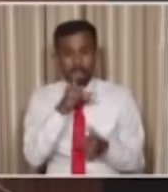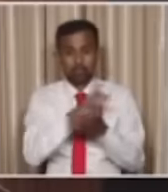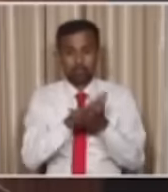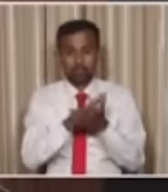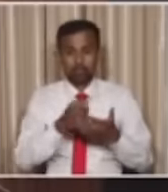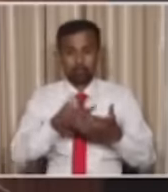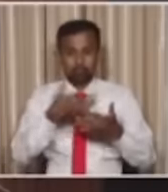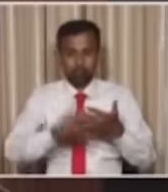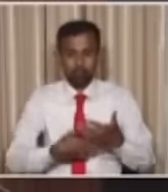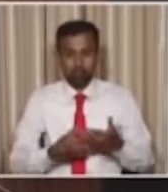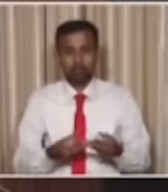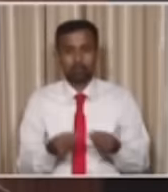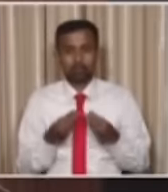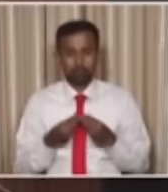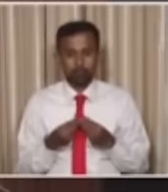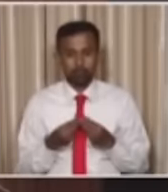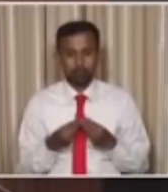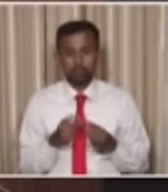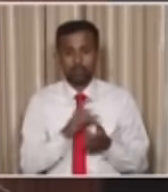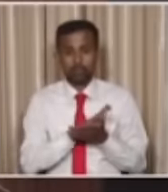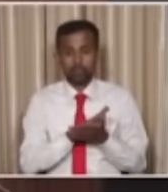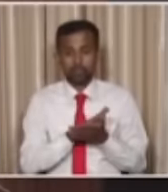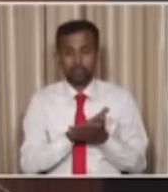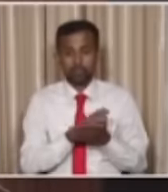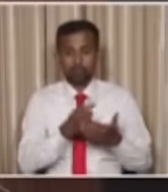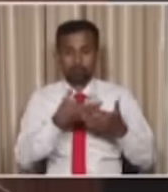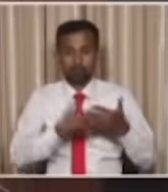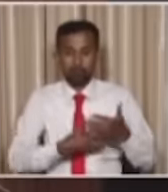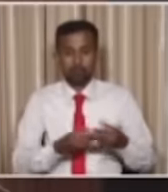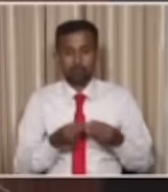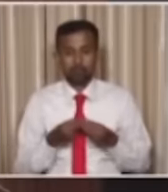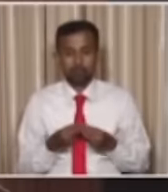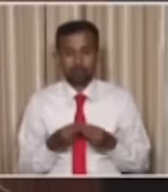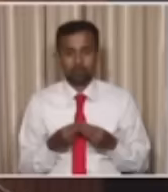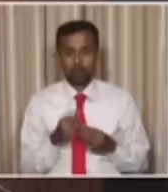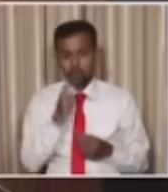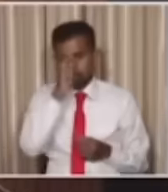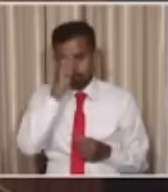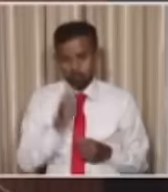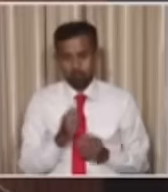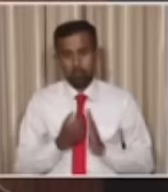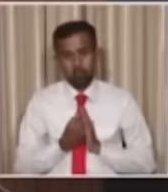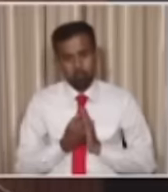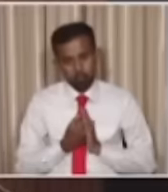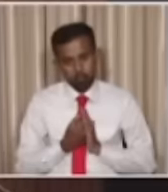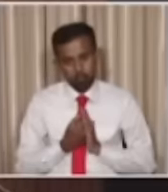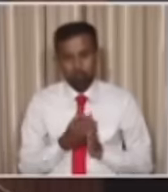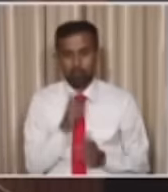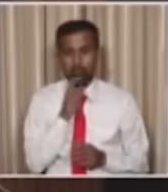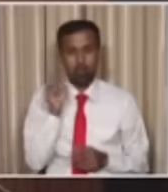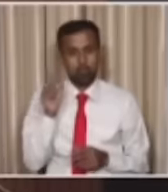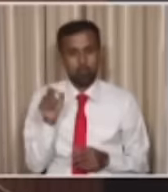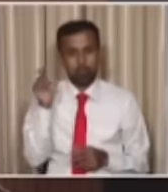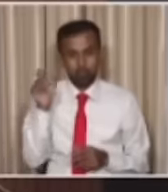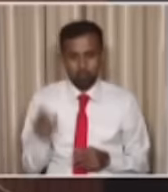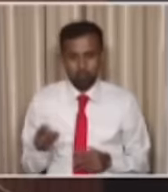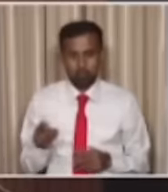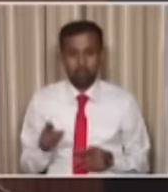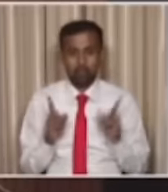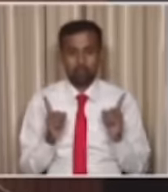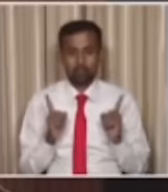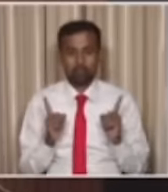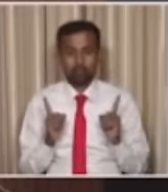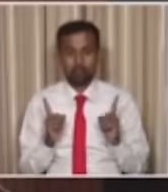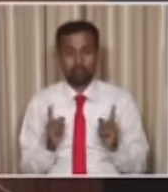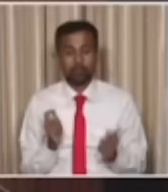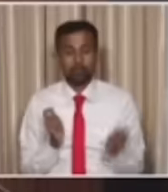කමිටු වාර්තාව ඉදිරිපත් කරනවා. චිත්‍ර විසිරි කමිටු වාර්තාව කියන්නේ කේට චිත්‍ර විසිරි මහත්තයා අපේ ගෞරවයක් තියෙන විනිශ්චකාරවරයෙක් විදියට. හැබැයි මේ ක්‍රීඩාව